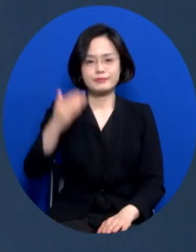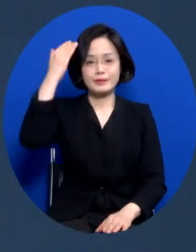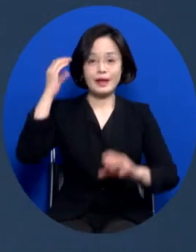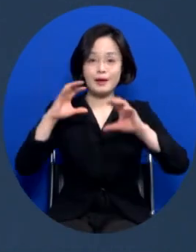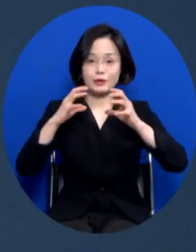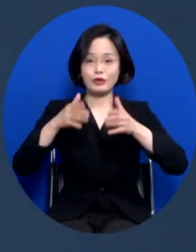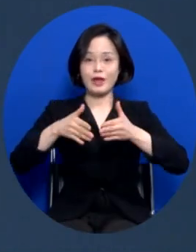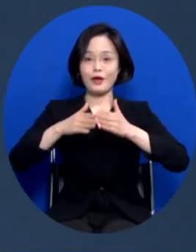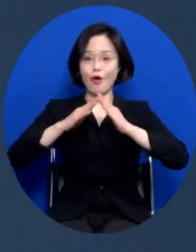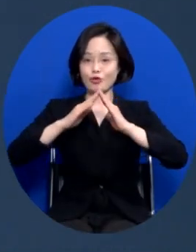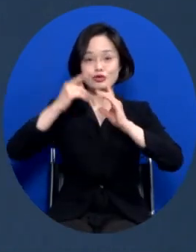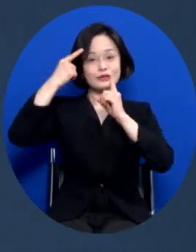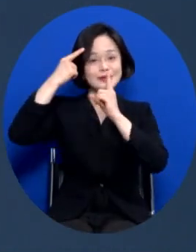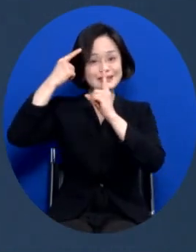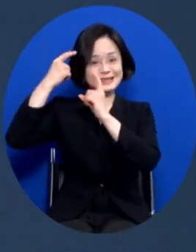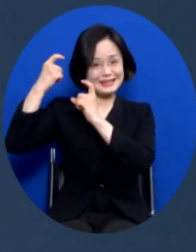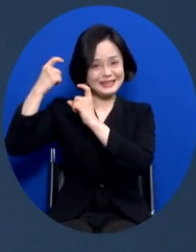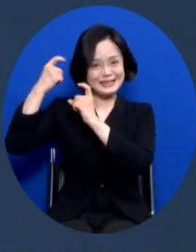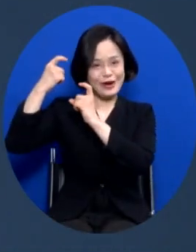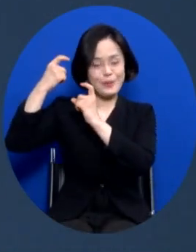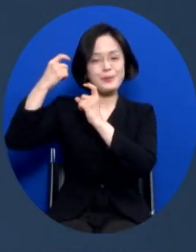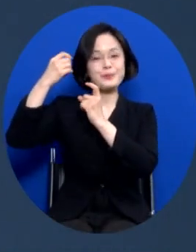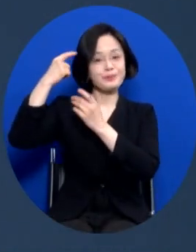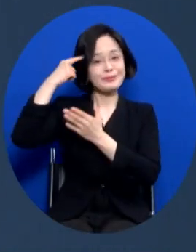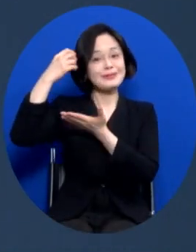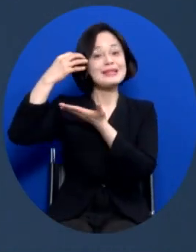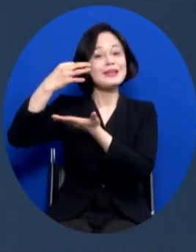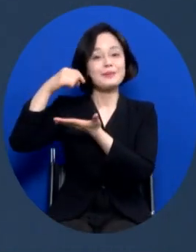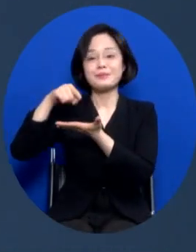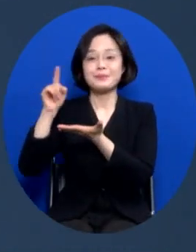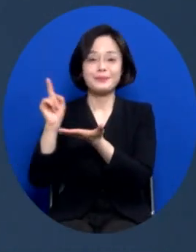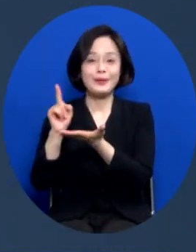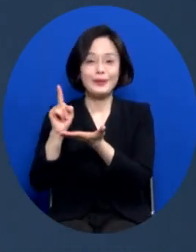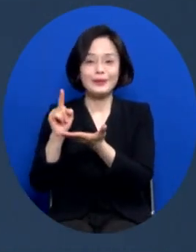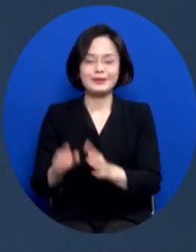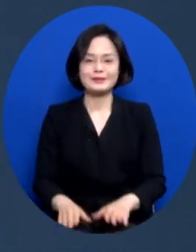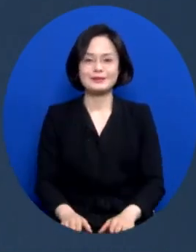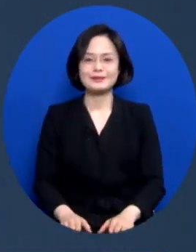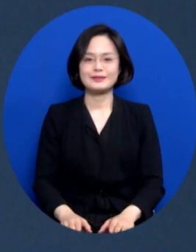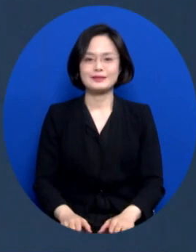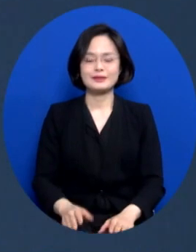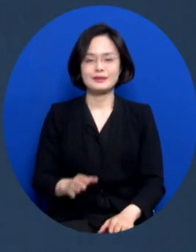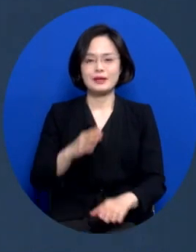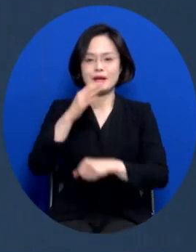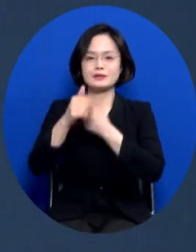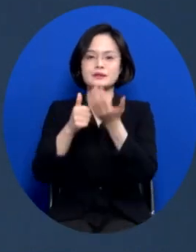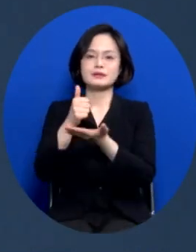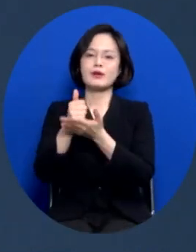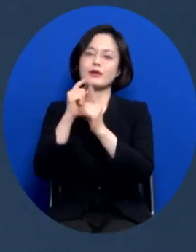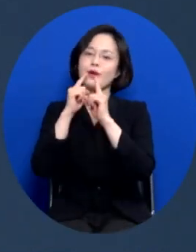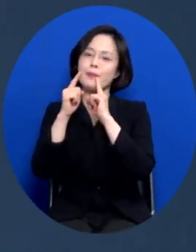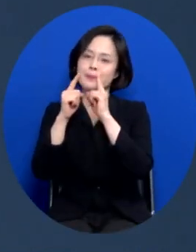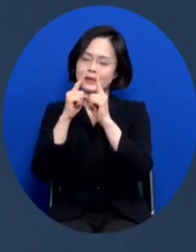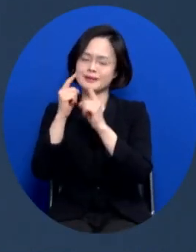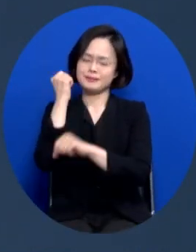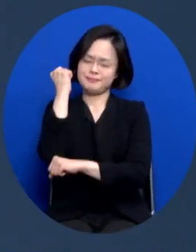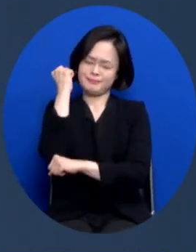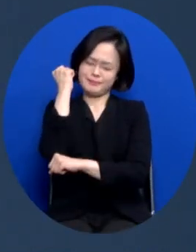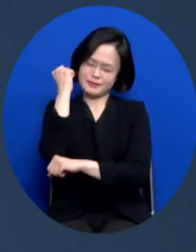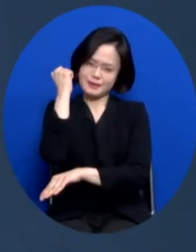여러분들이 아시다시피 우리 대한민국의 건국 인형은 성경적인 이런 이념 가운데